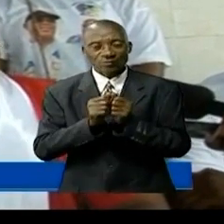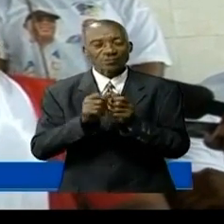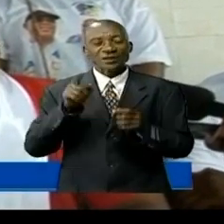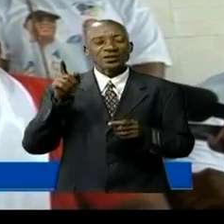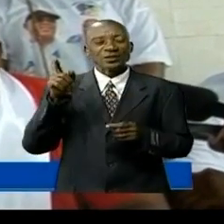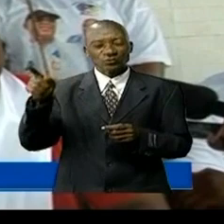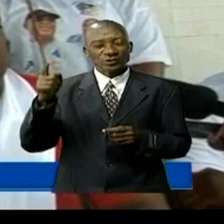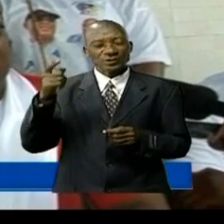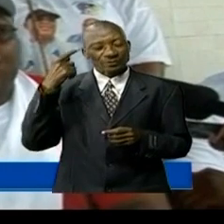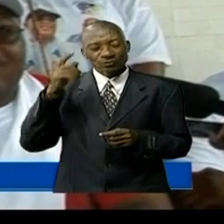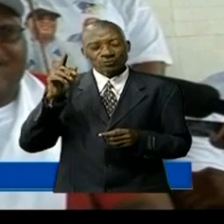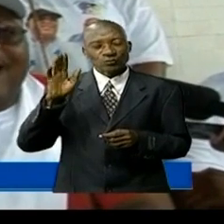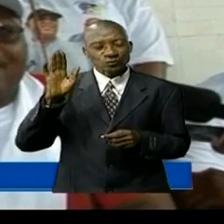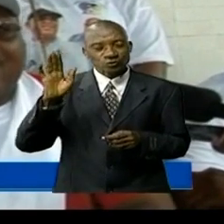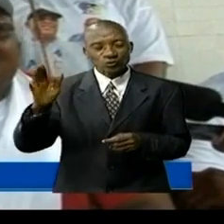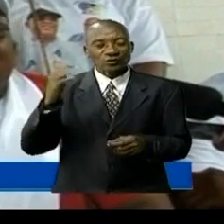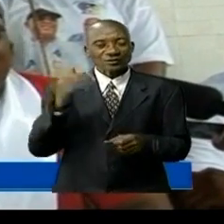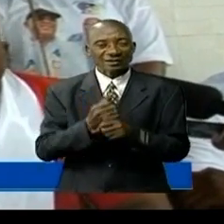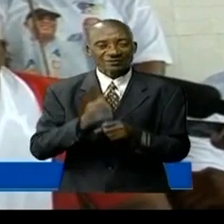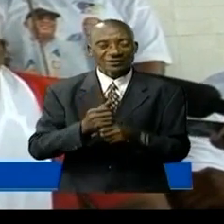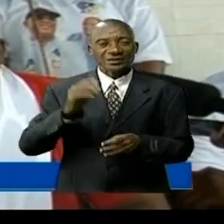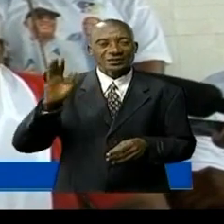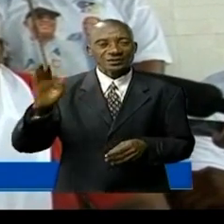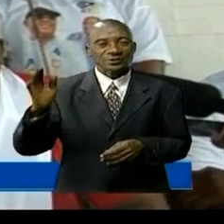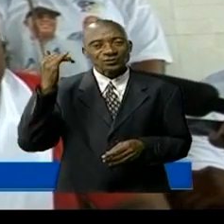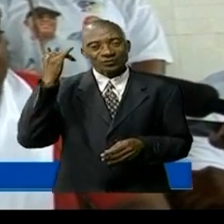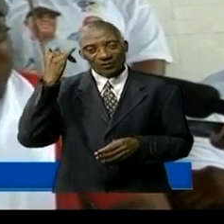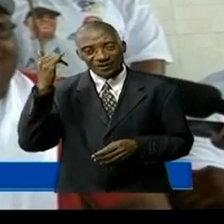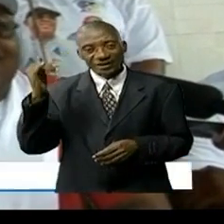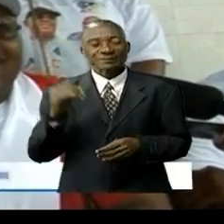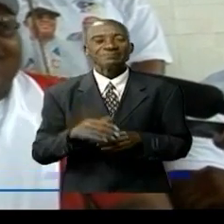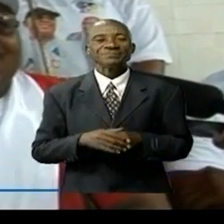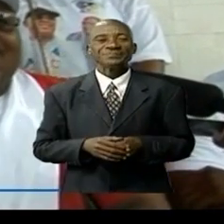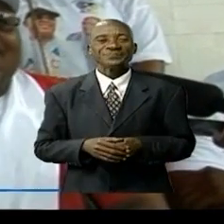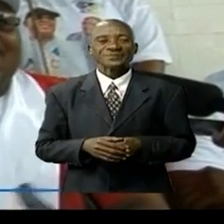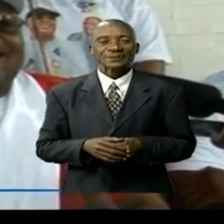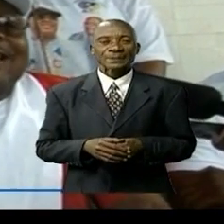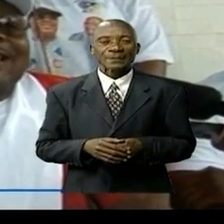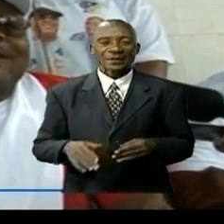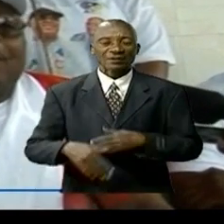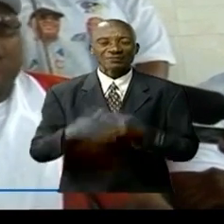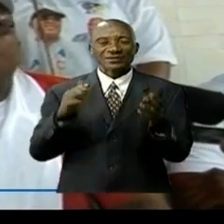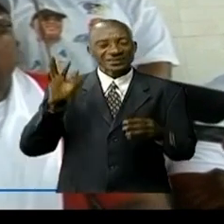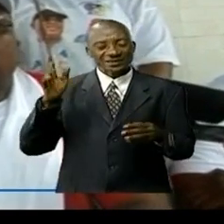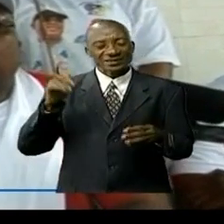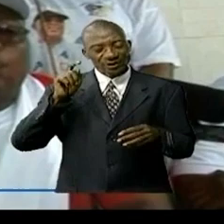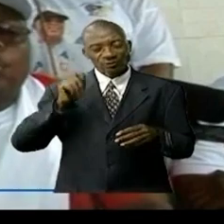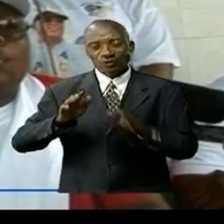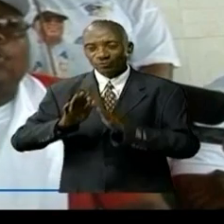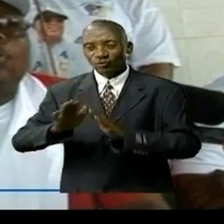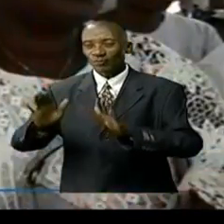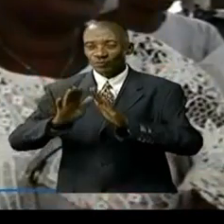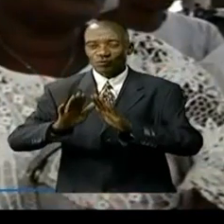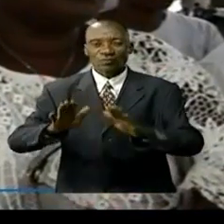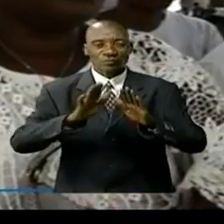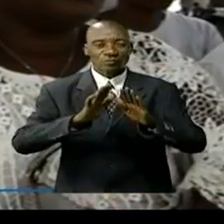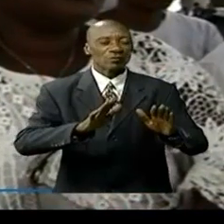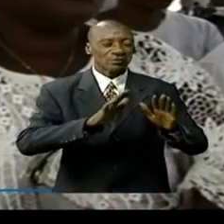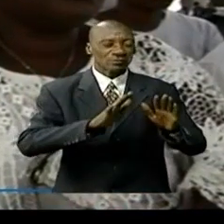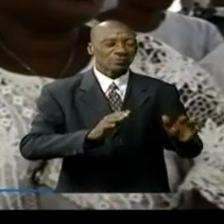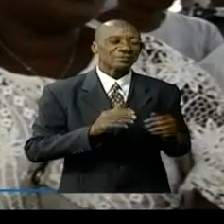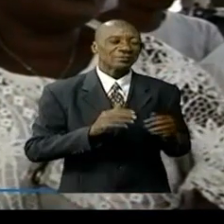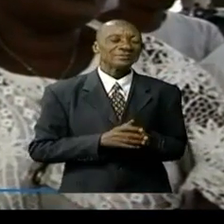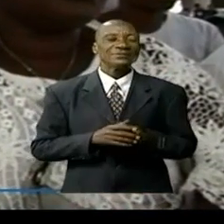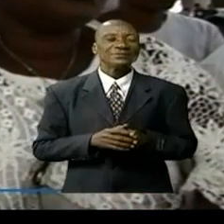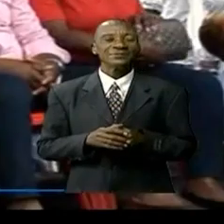n'est pas seulement l'assainissement du milieu, l'assainissement de la mentalité et l'assainissement dans tout. La contribution